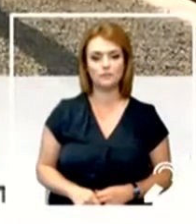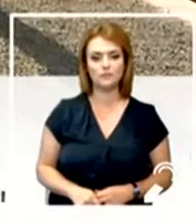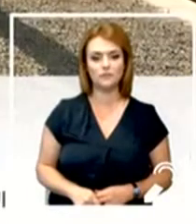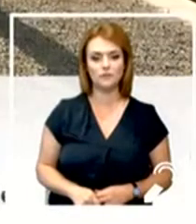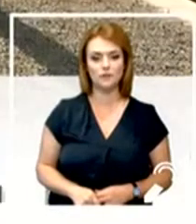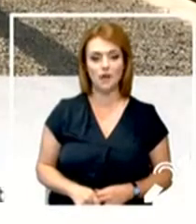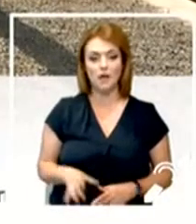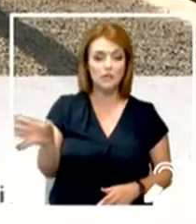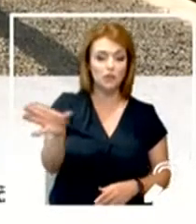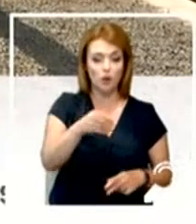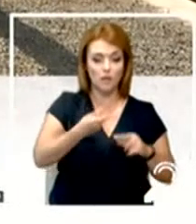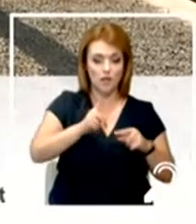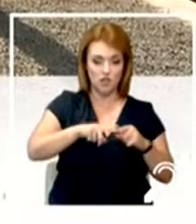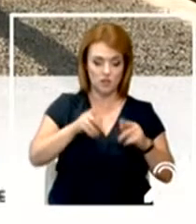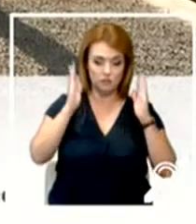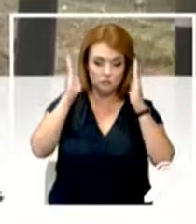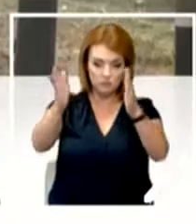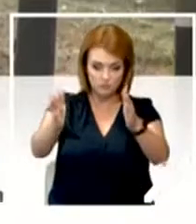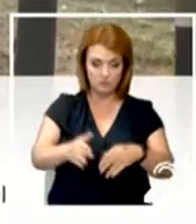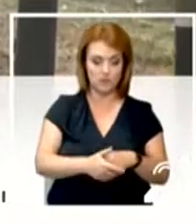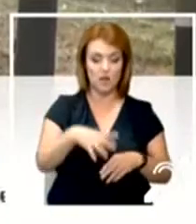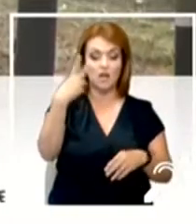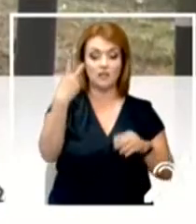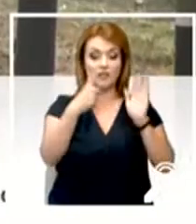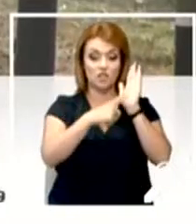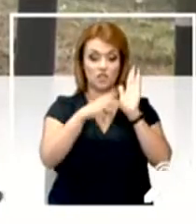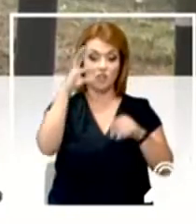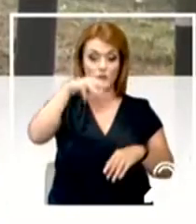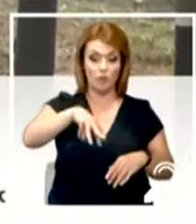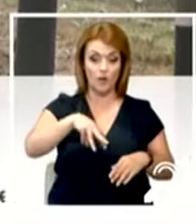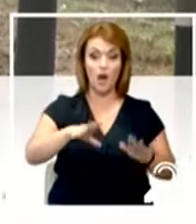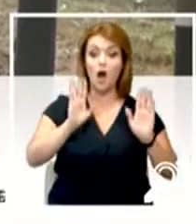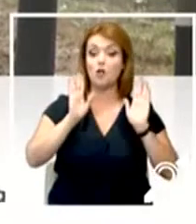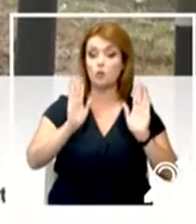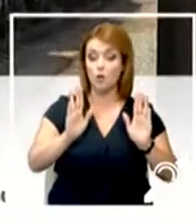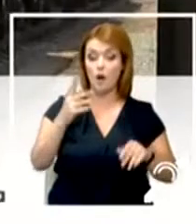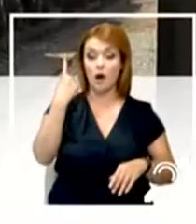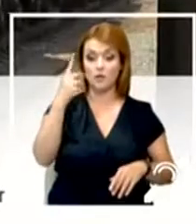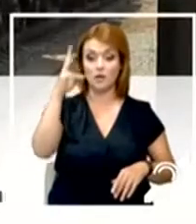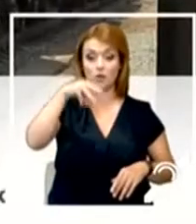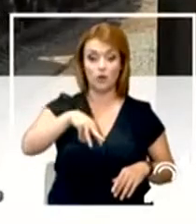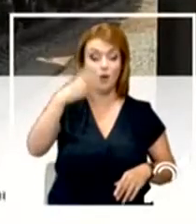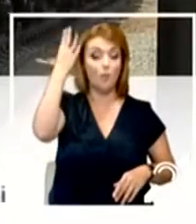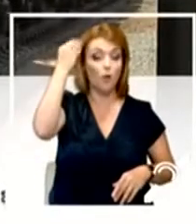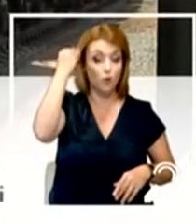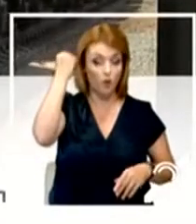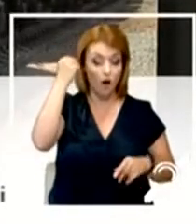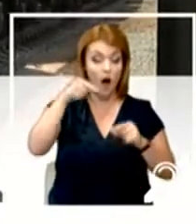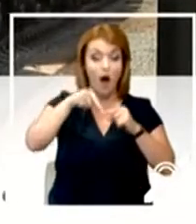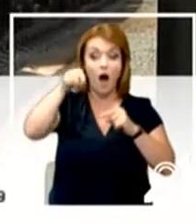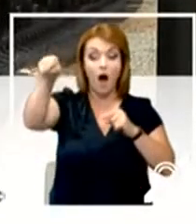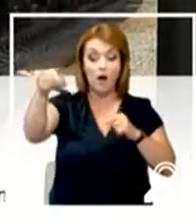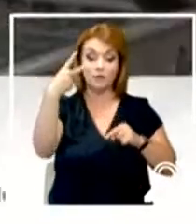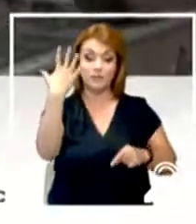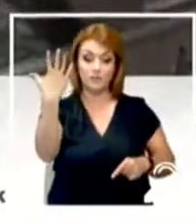Din întregul tronson de 26 de kilometri, doar un kilometru este pe teritoriul Republicii Moldova, restul în Ucraina. Lucrările